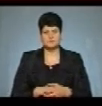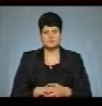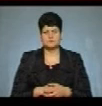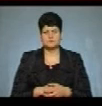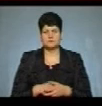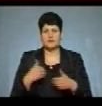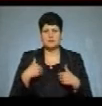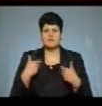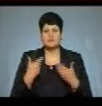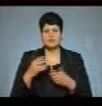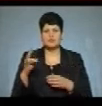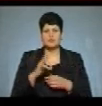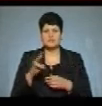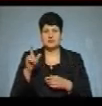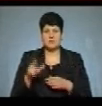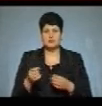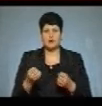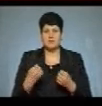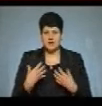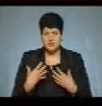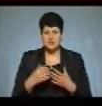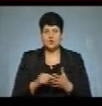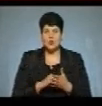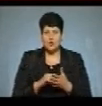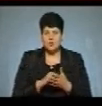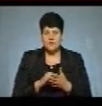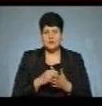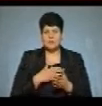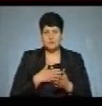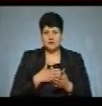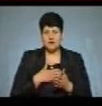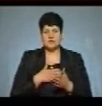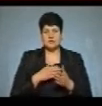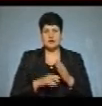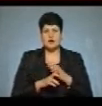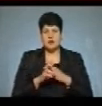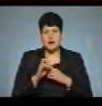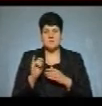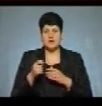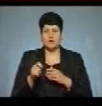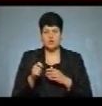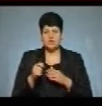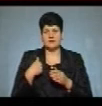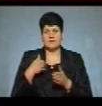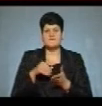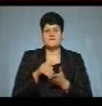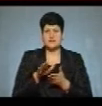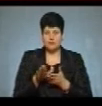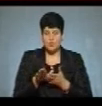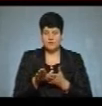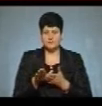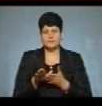Ми звернулися до священика про передачу документів, бо на наш храм і ключі він нам відмовив. І